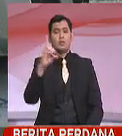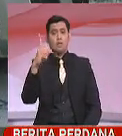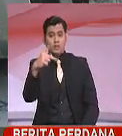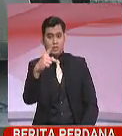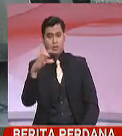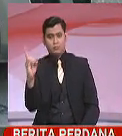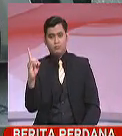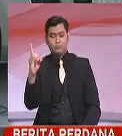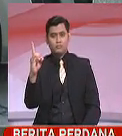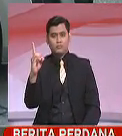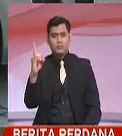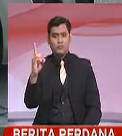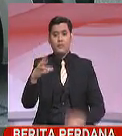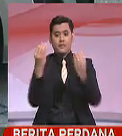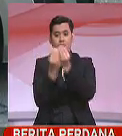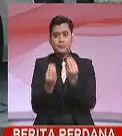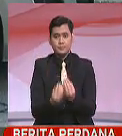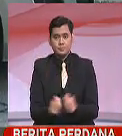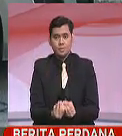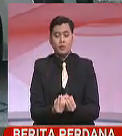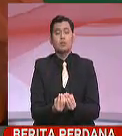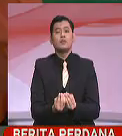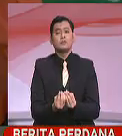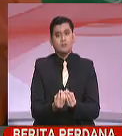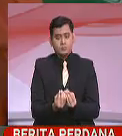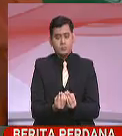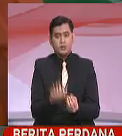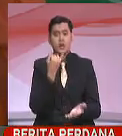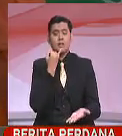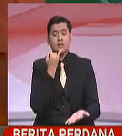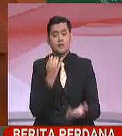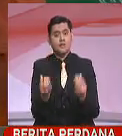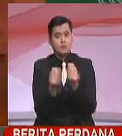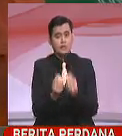Izzani turut memaklumkan jumlah kes jenayah di sepanjang pelaksanaan PKP